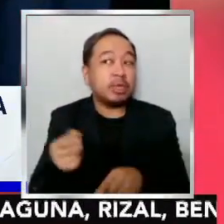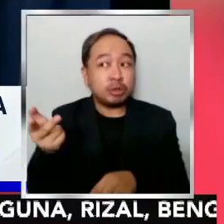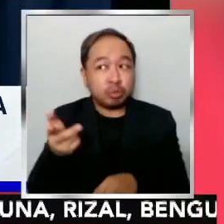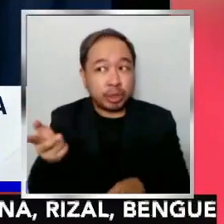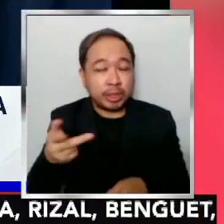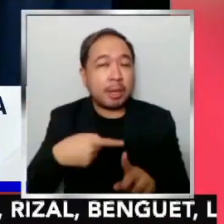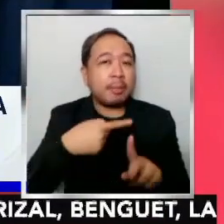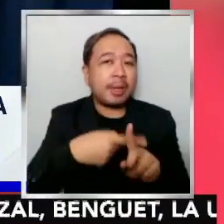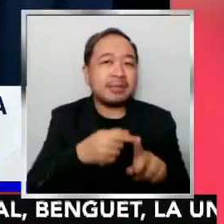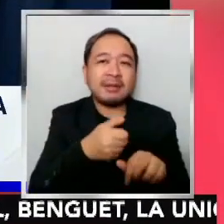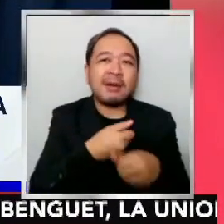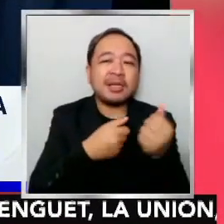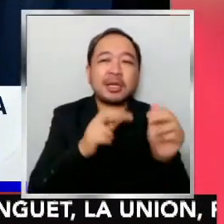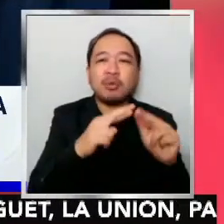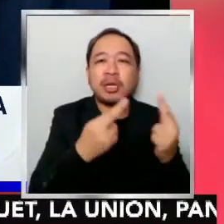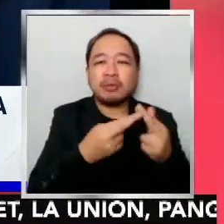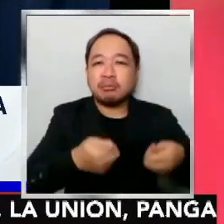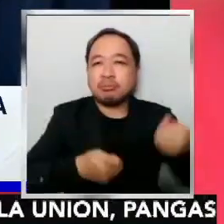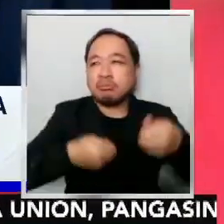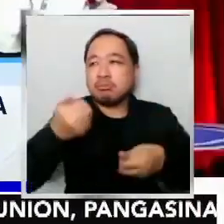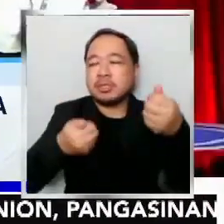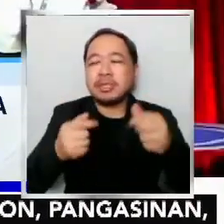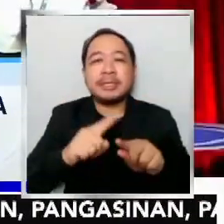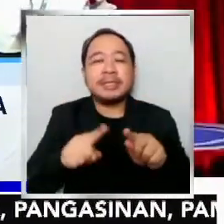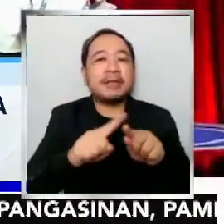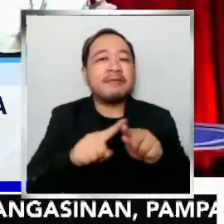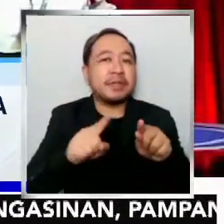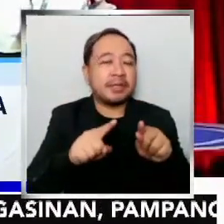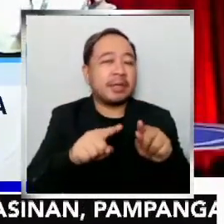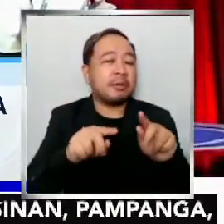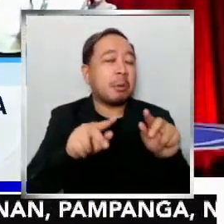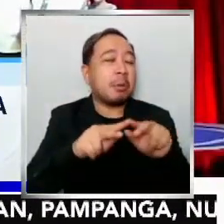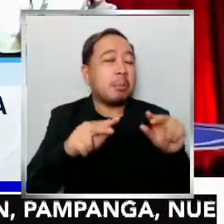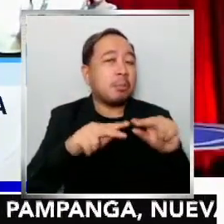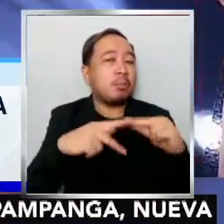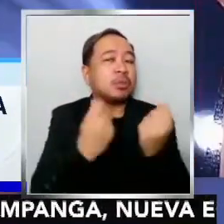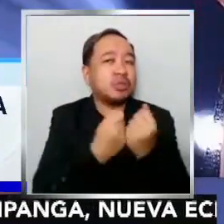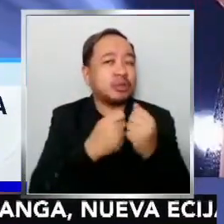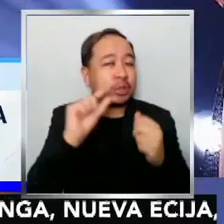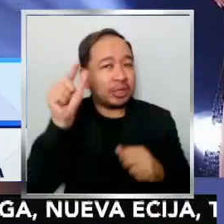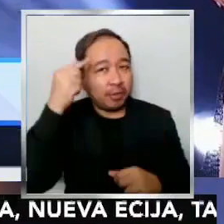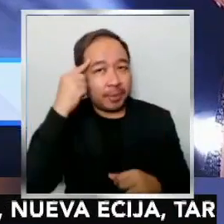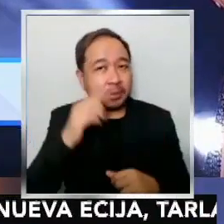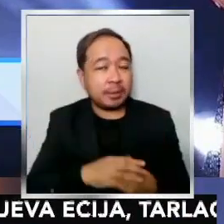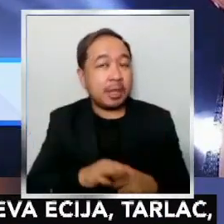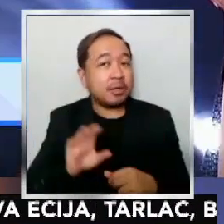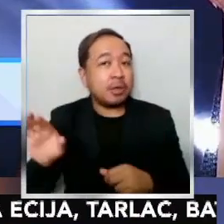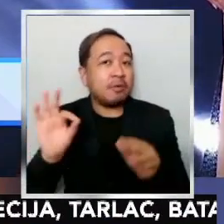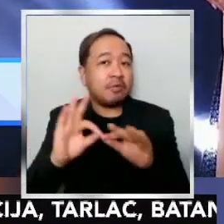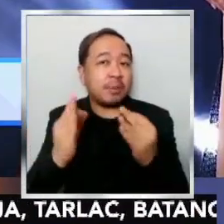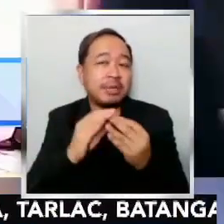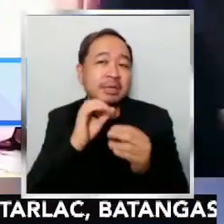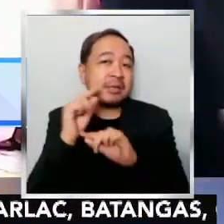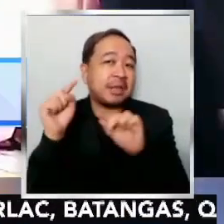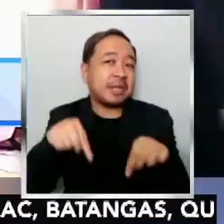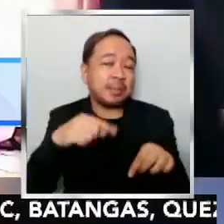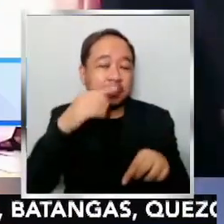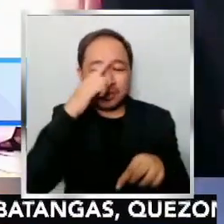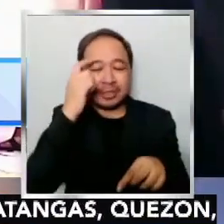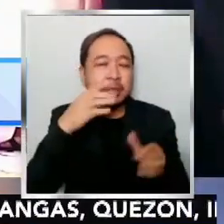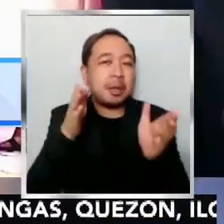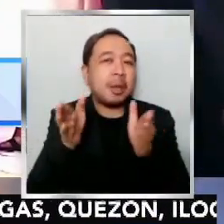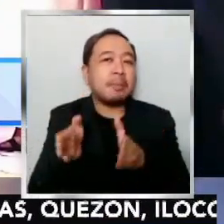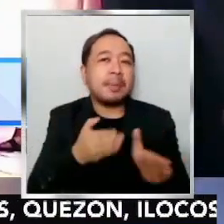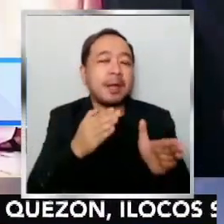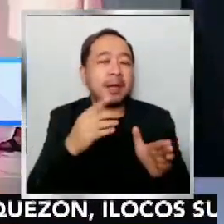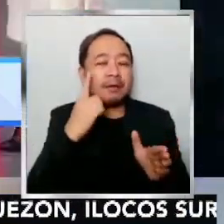kaanak na nanalo sa iba't ibang posisyon sa Ilocos Norte. Sabi ni Sandro, hindi nakadalong kanyang pamilya dahil sa paghahanda sa inaugurasyon ng kanyang ama sa Webes,